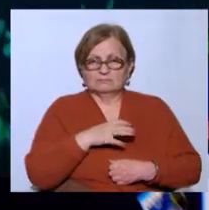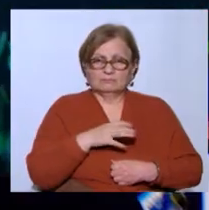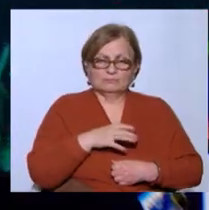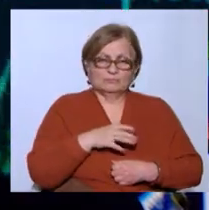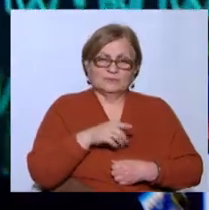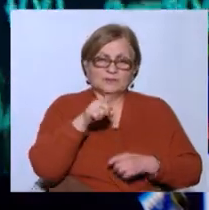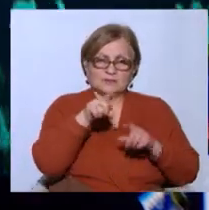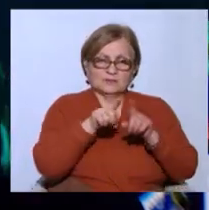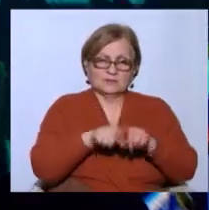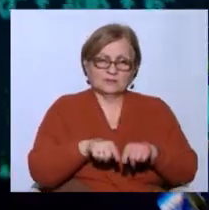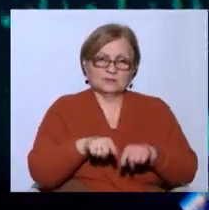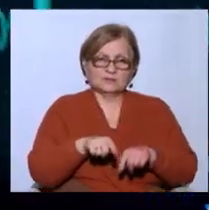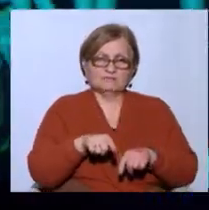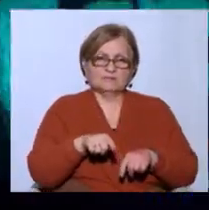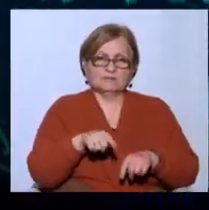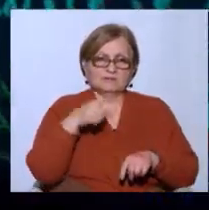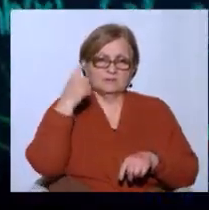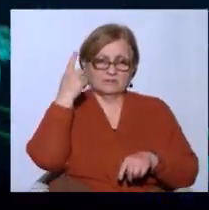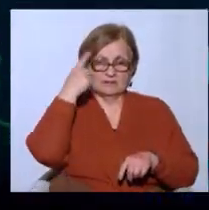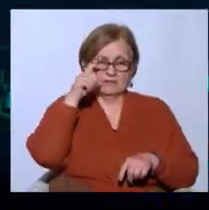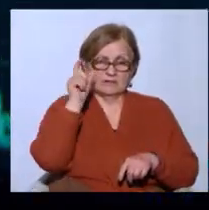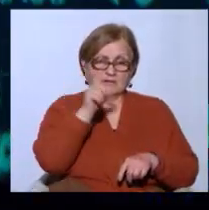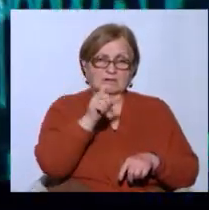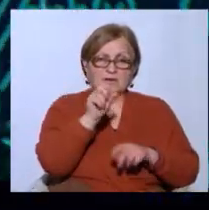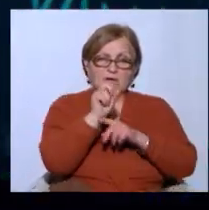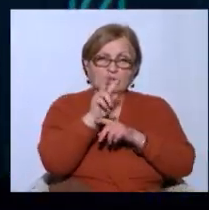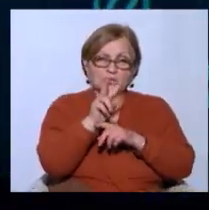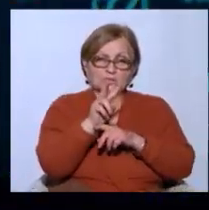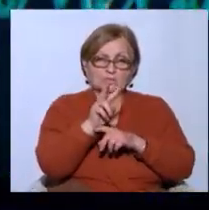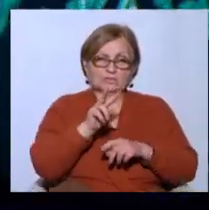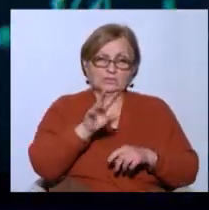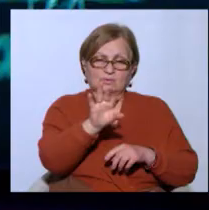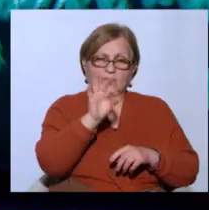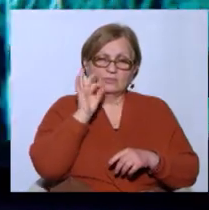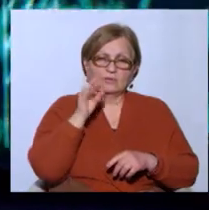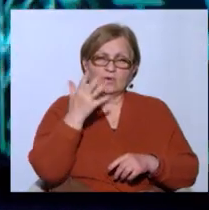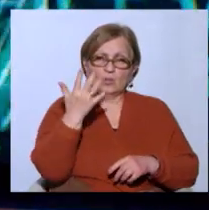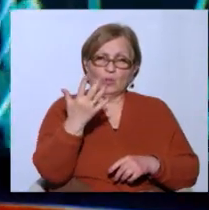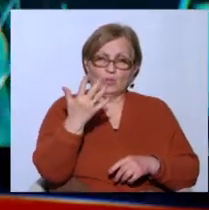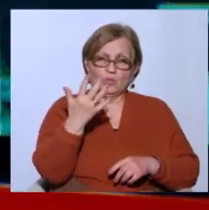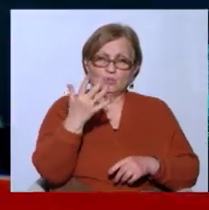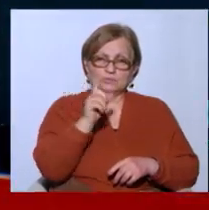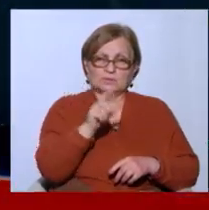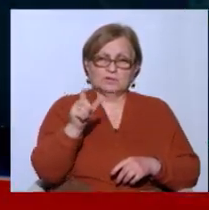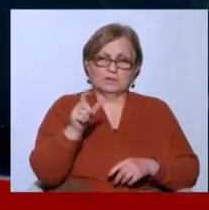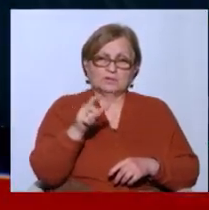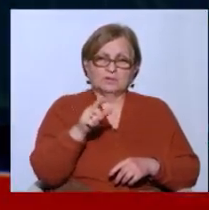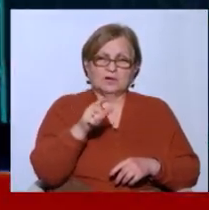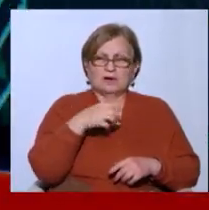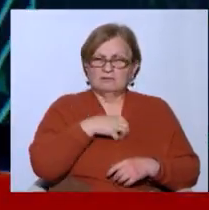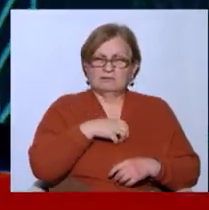იგივე ამოცანა გავაკეთოთ. 12 ადამიანი, 12-დან ვარჩევთ 5-ეულს კალათბურთის. ოღონდ ჩვენთვის არაა